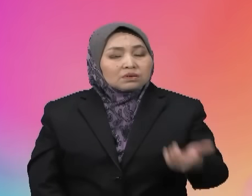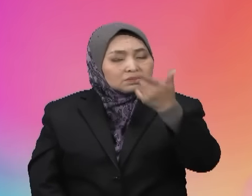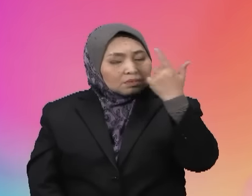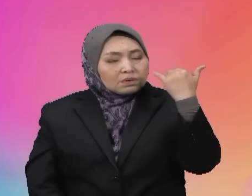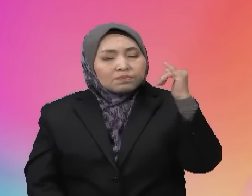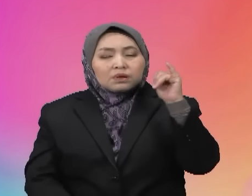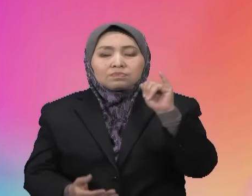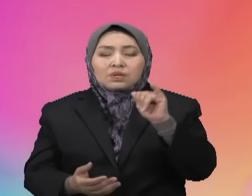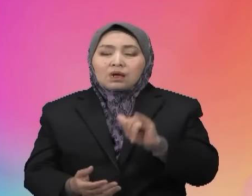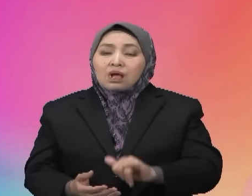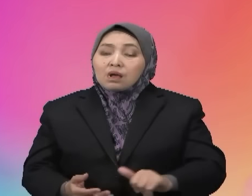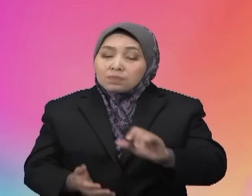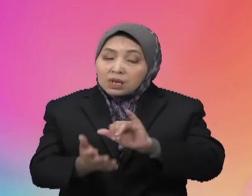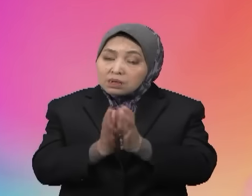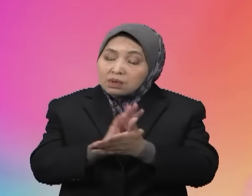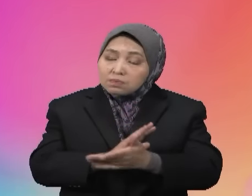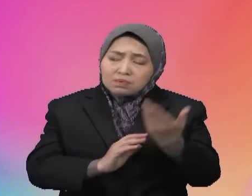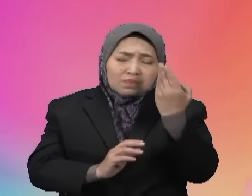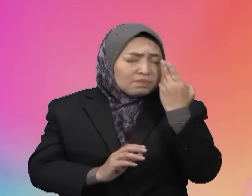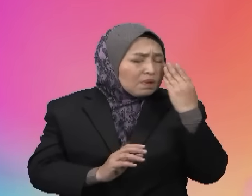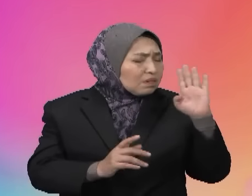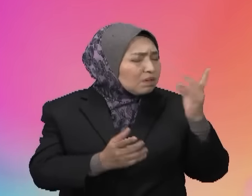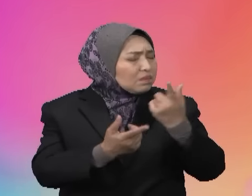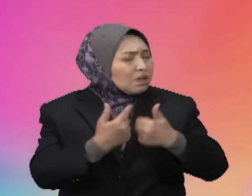fa'a'ridu anhum